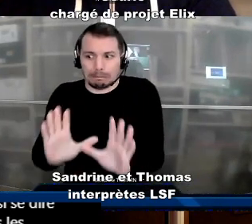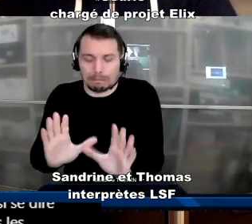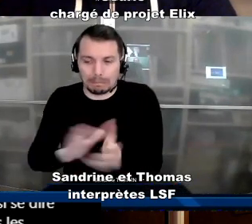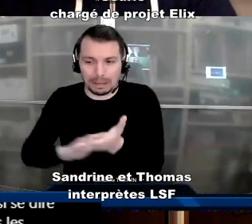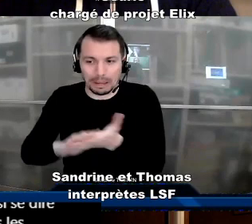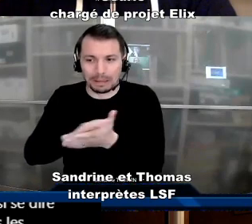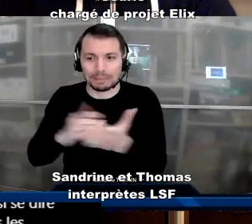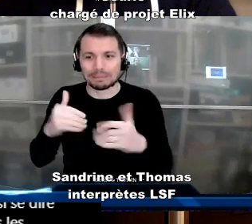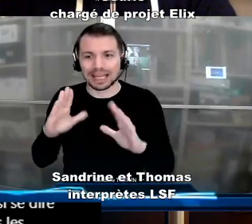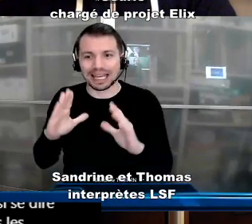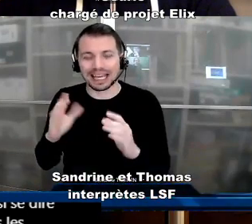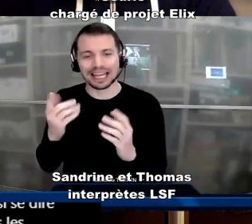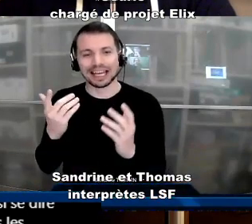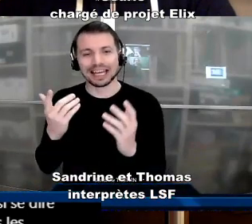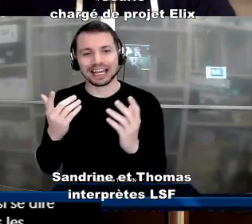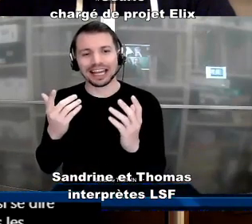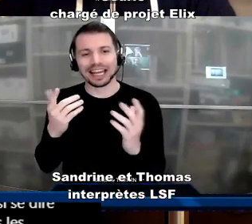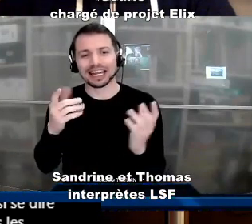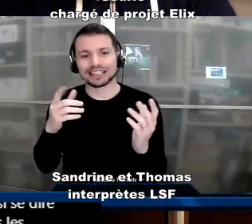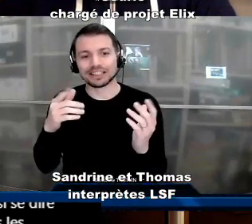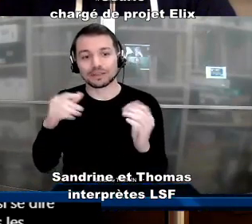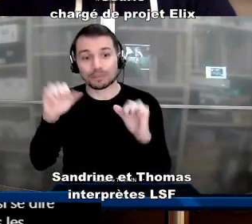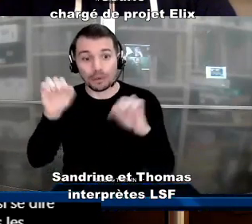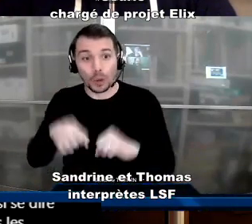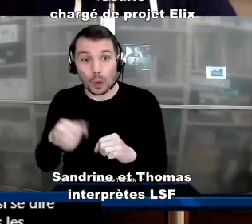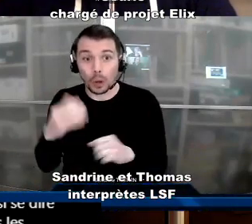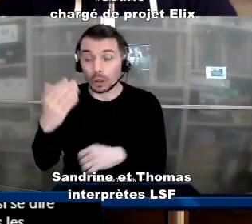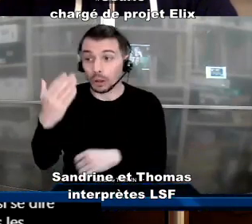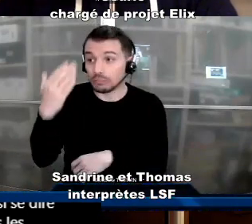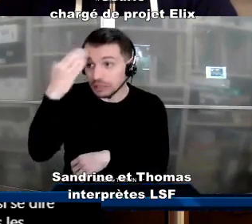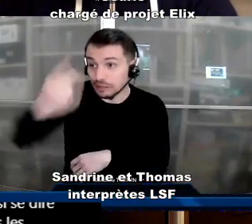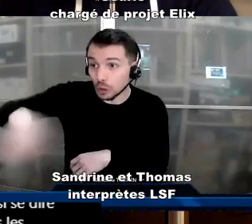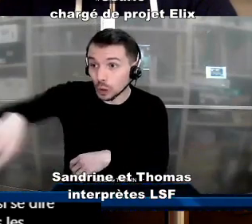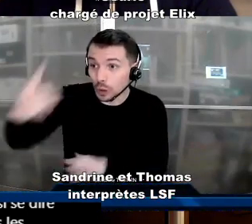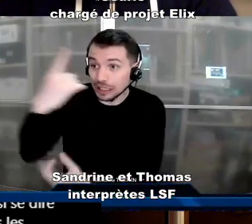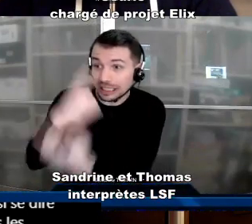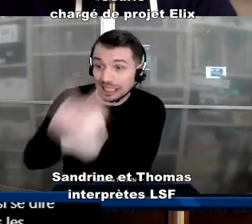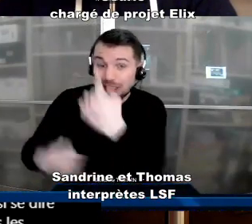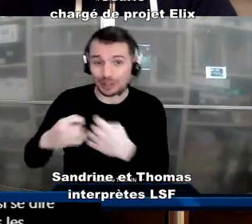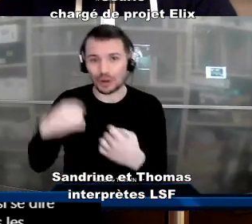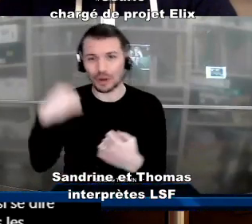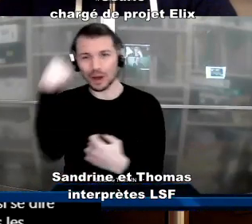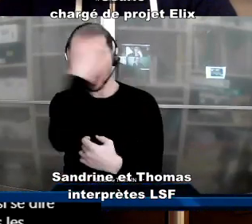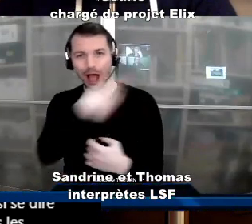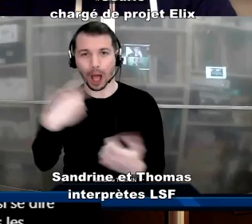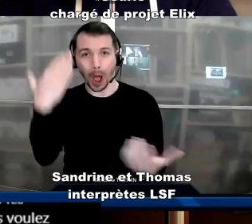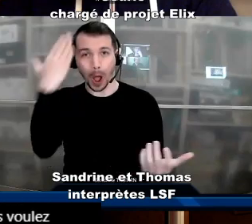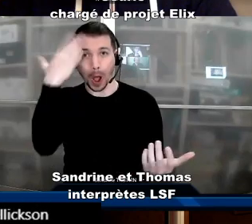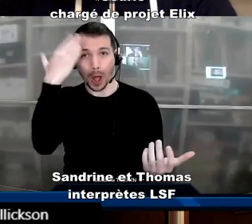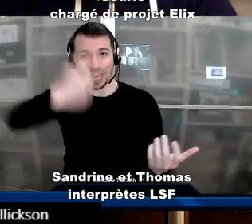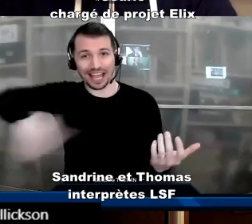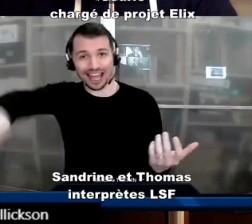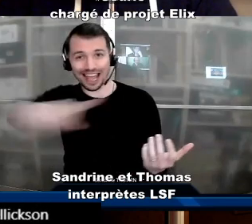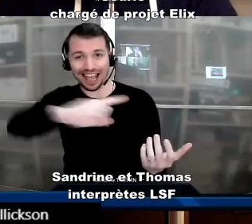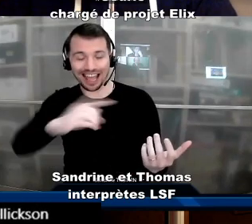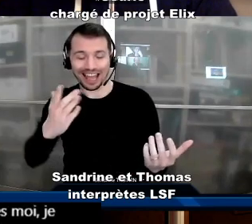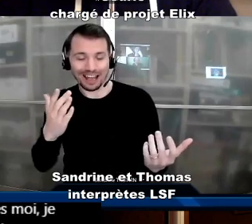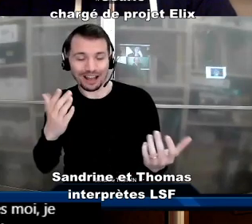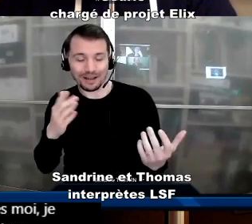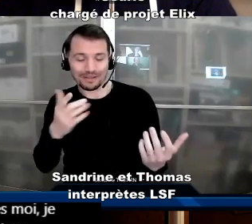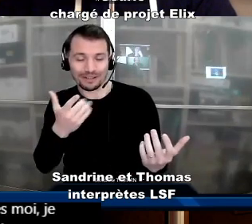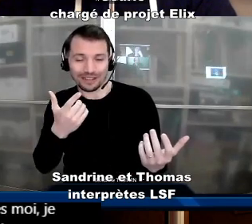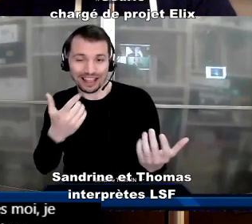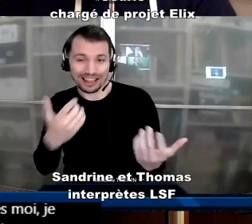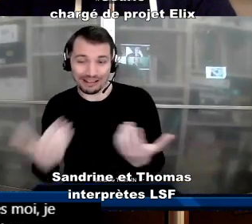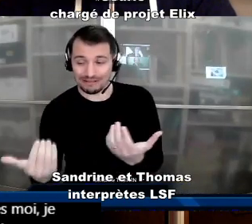Et que surtout, on est dispo. Si vous avez des questions, maintenant, vous avez nos visages. Donc, peut-être un peu moins peur, mais